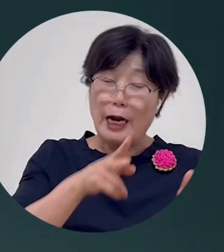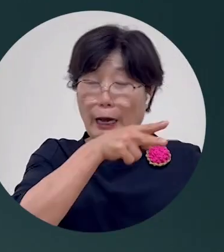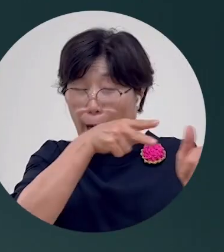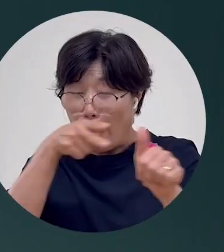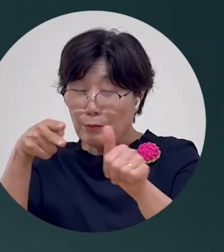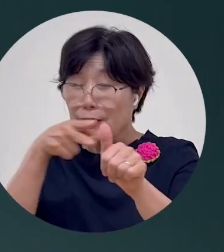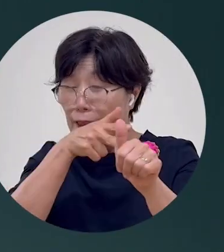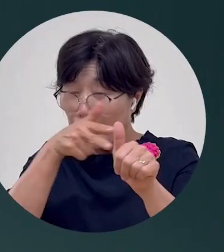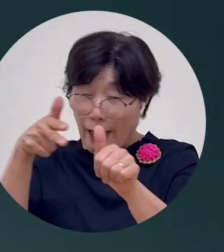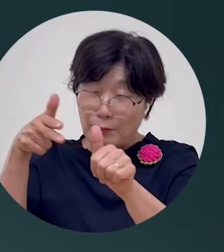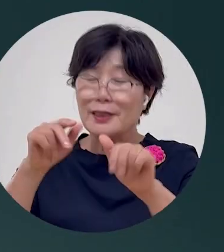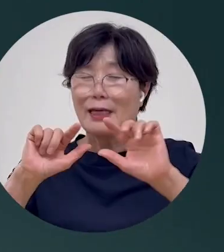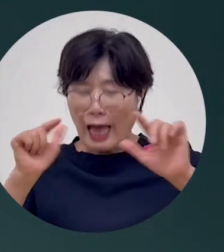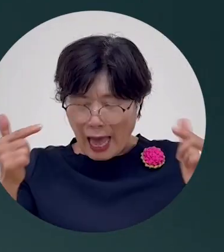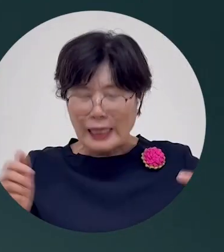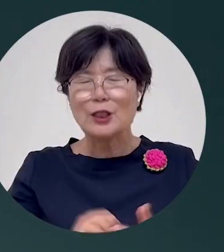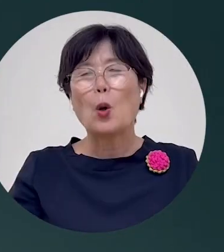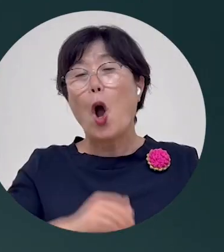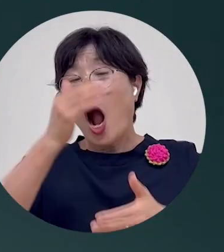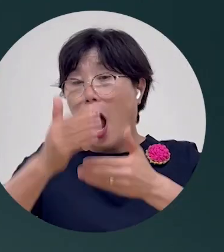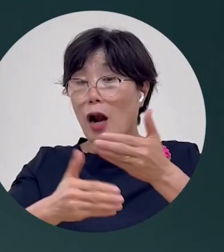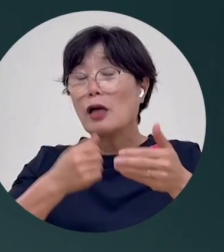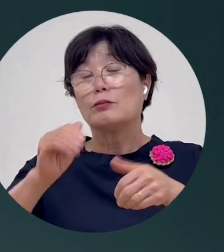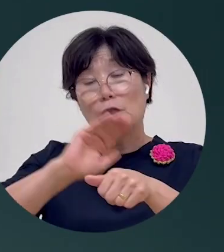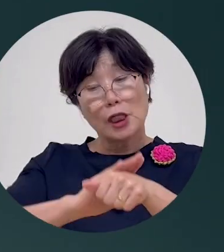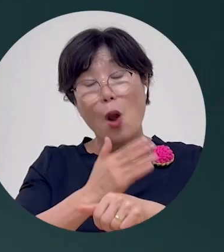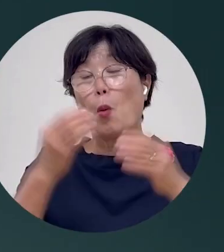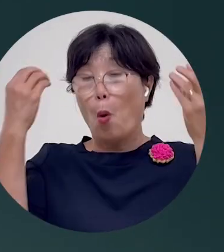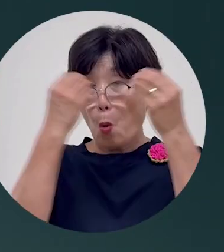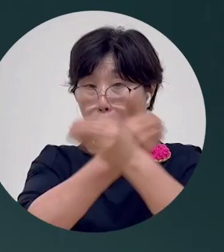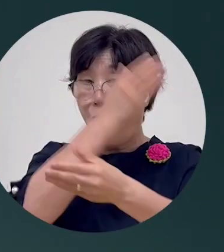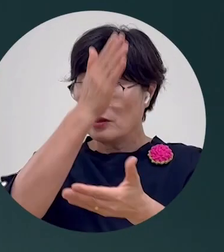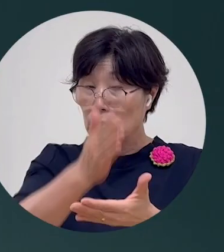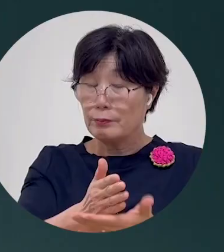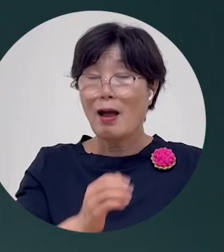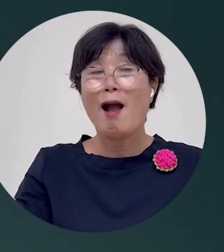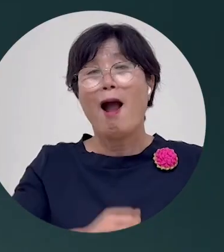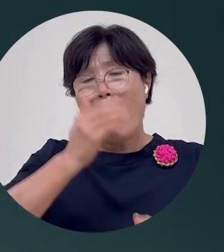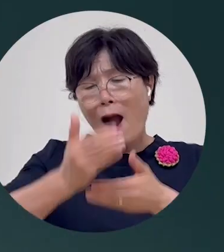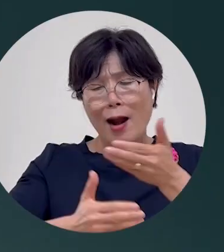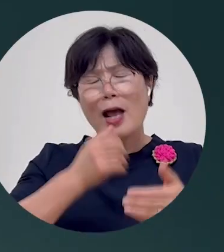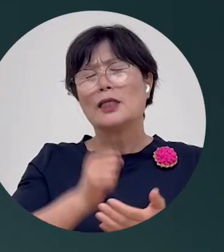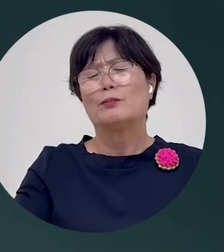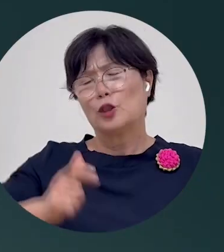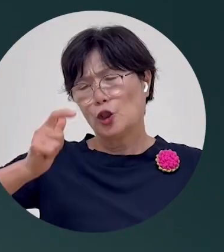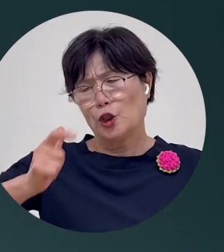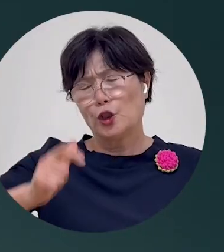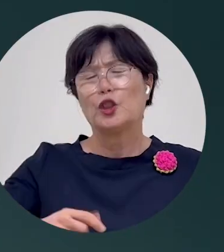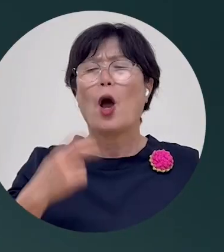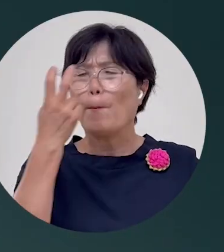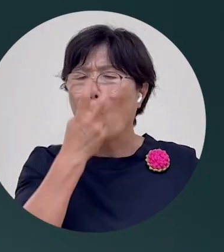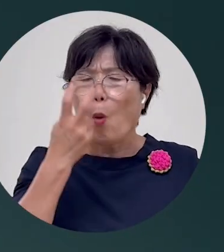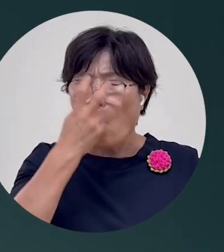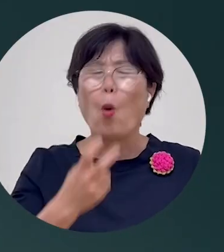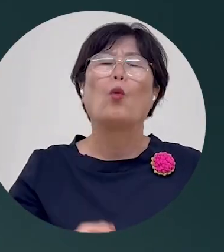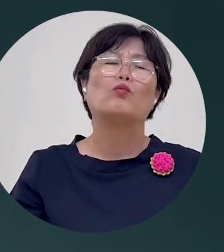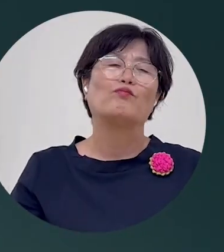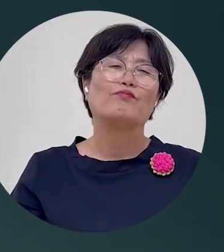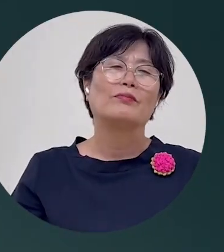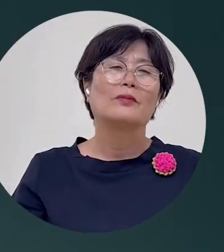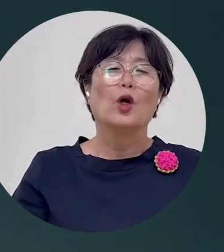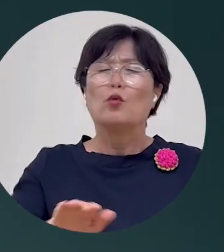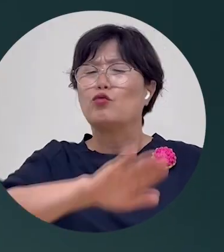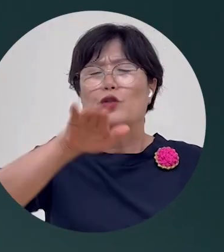아니라 우리 하나님을 잘못 오해하지 마십시오. 든든한 보호였다는 것을 여러분